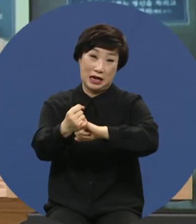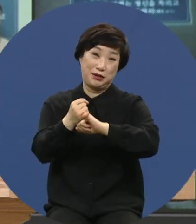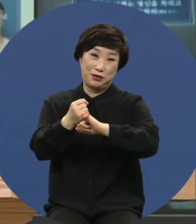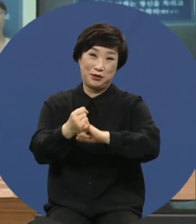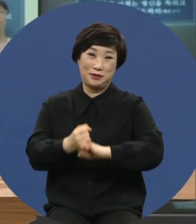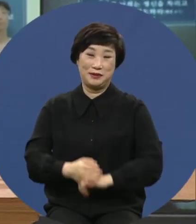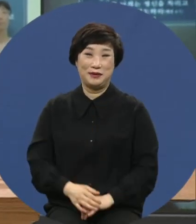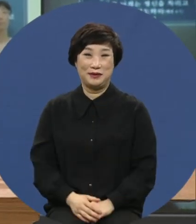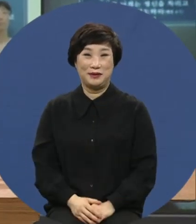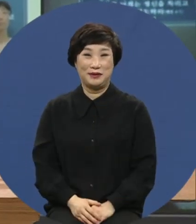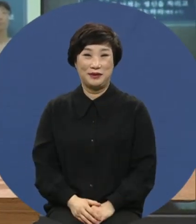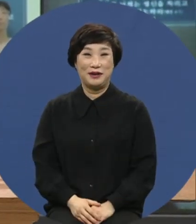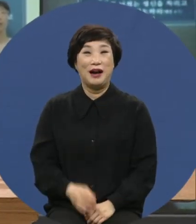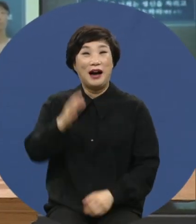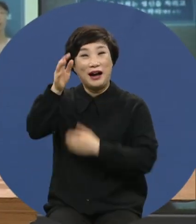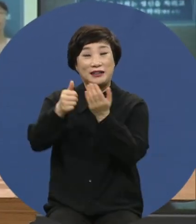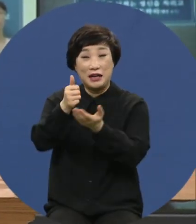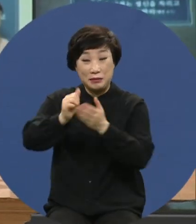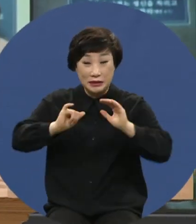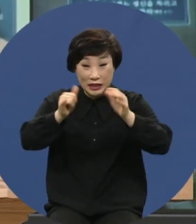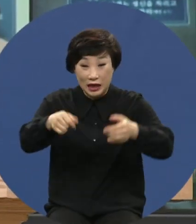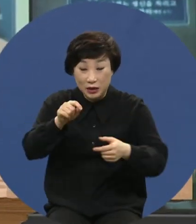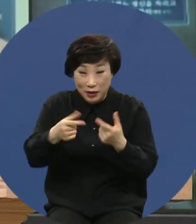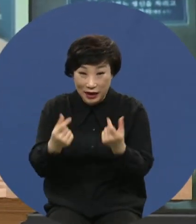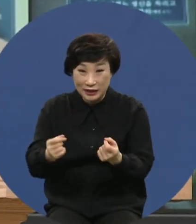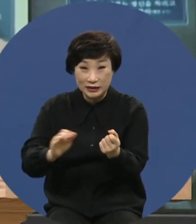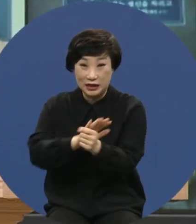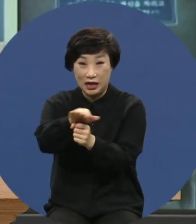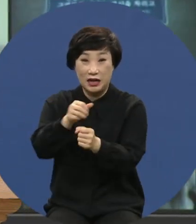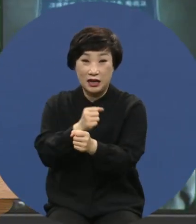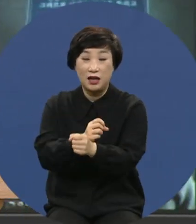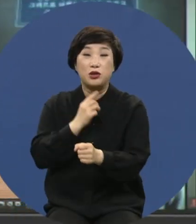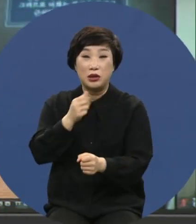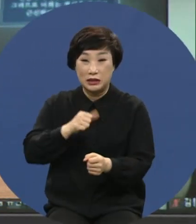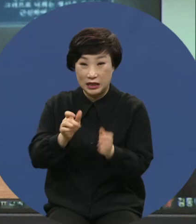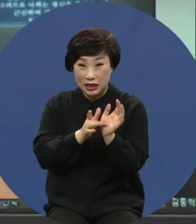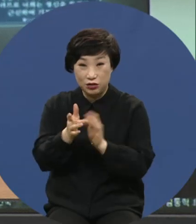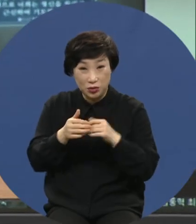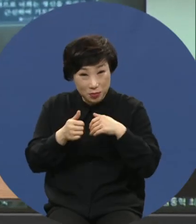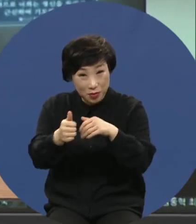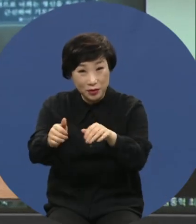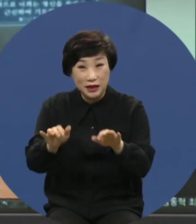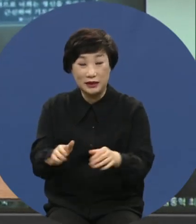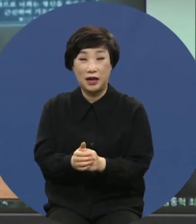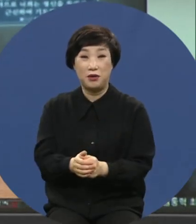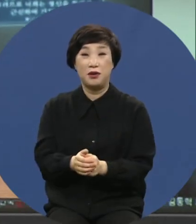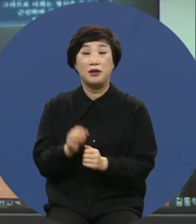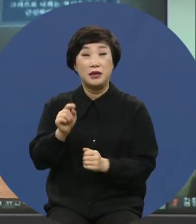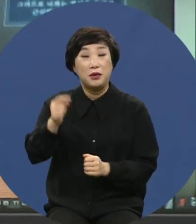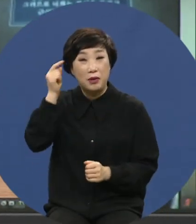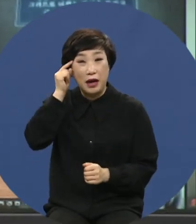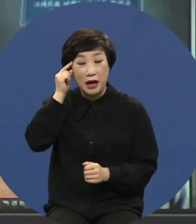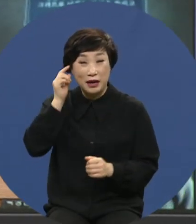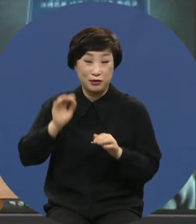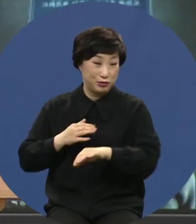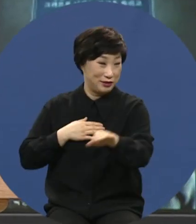이 말이요. 하나님의 세상을 이처럼 사랑하사 독생자를 주셨으니 힘써서 얻는 게